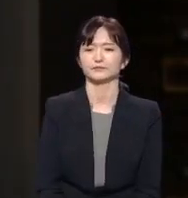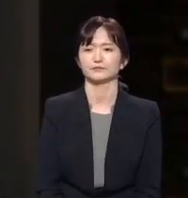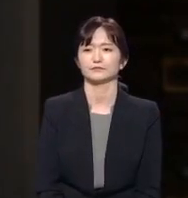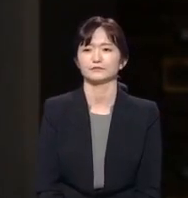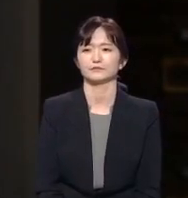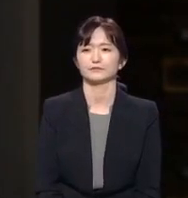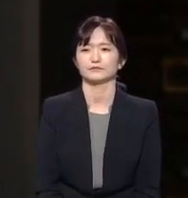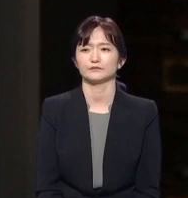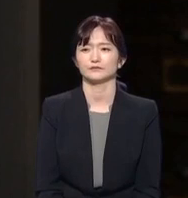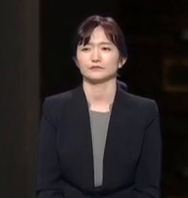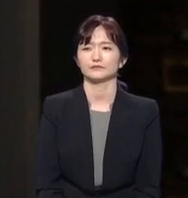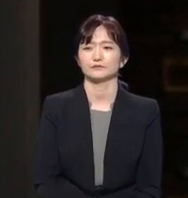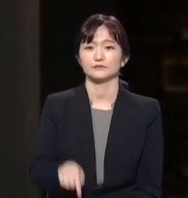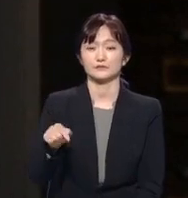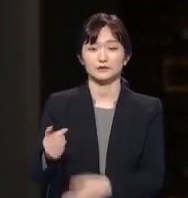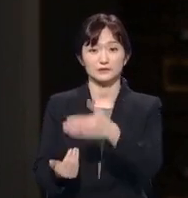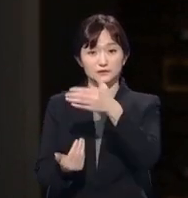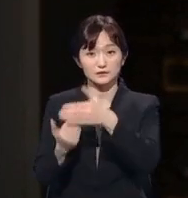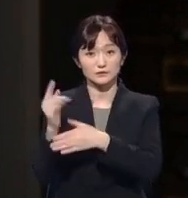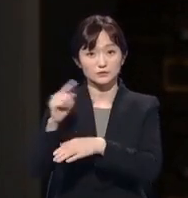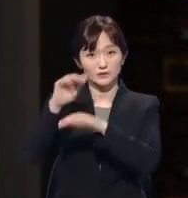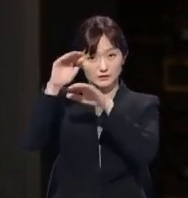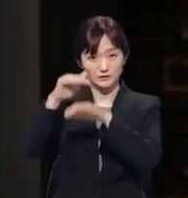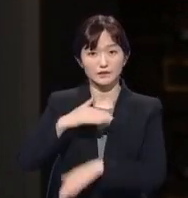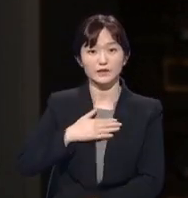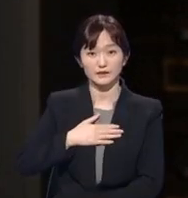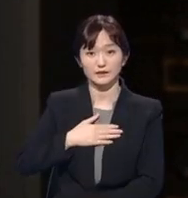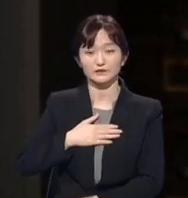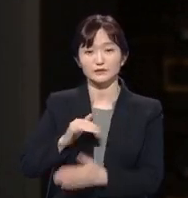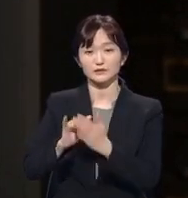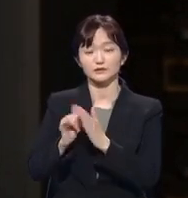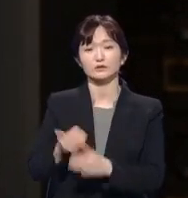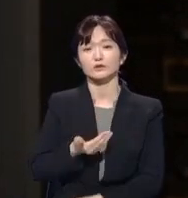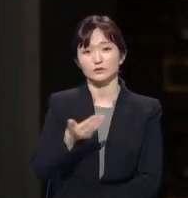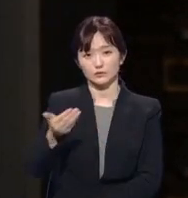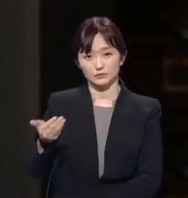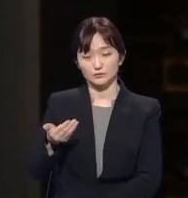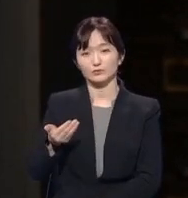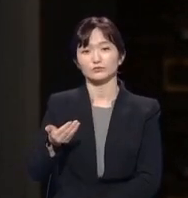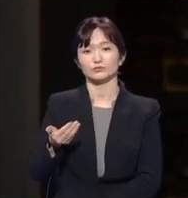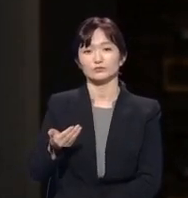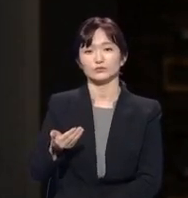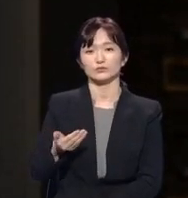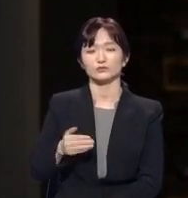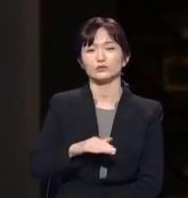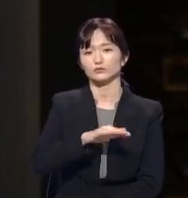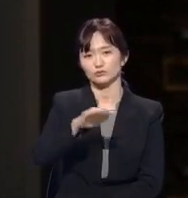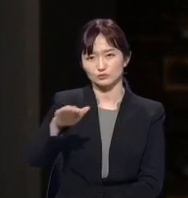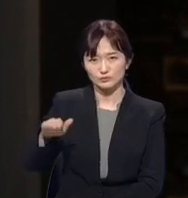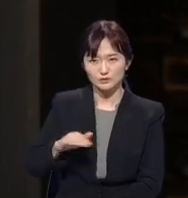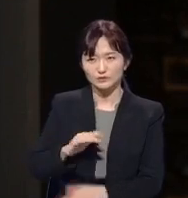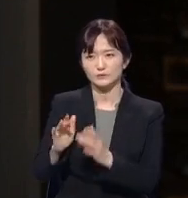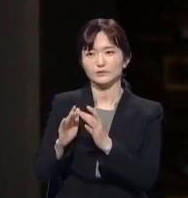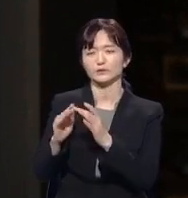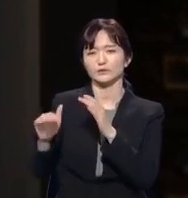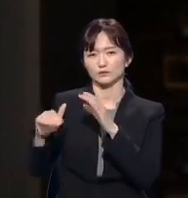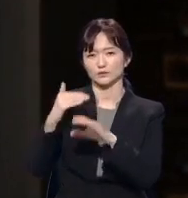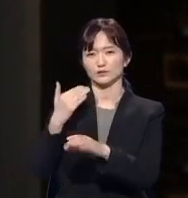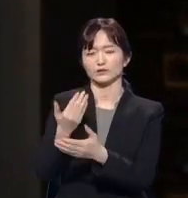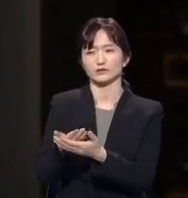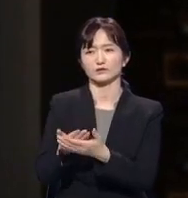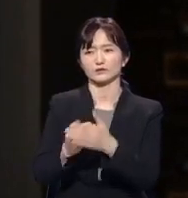사건 관련해서 뭔가 좀 내용을 알고 계시는 우리 가족 여러분들 있으면 저희한테 조금 제보를 주셨으면 좋겠습니다 이게